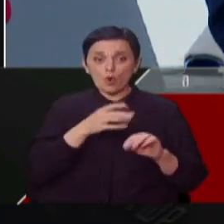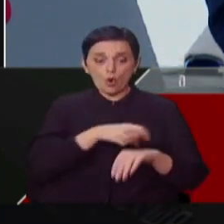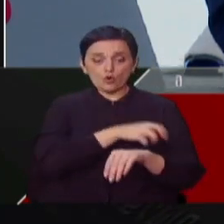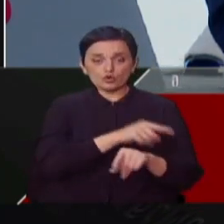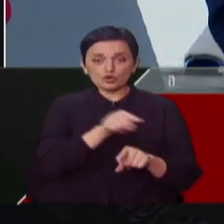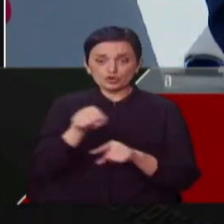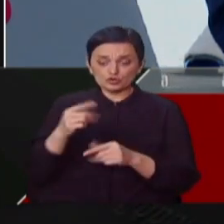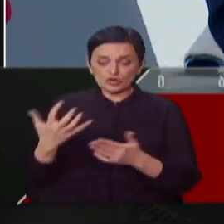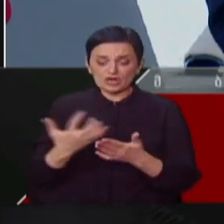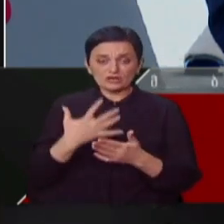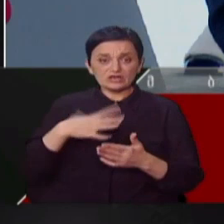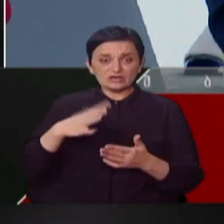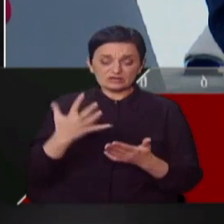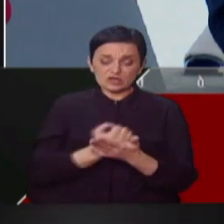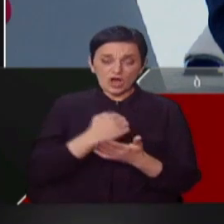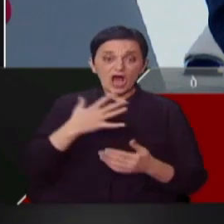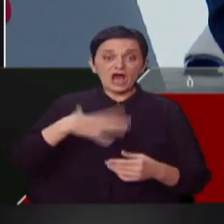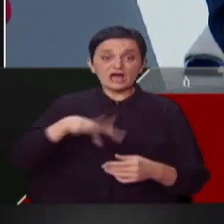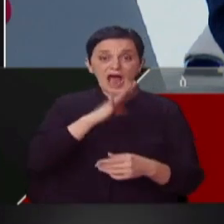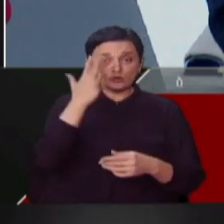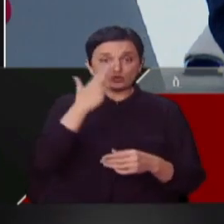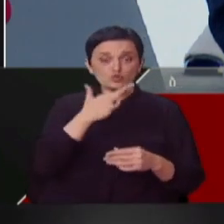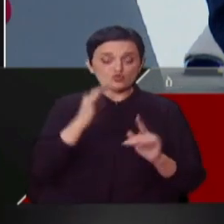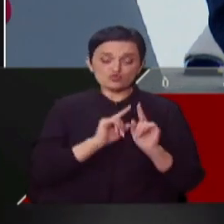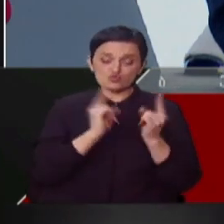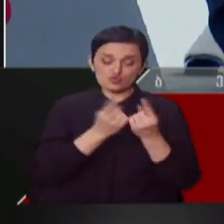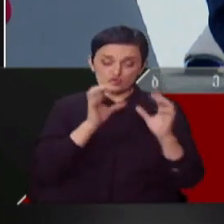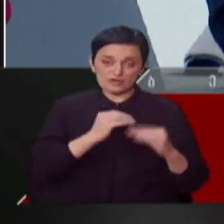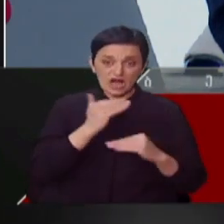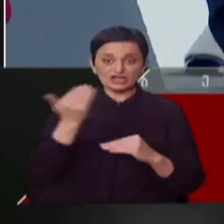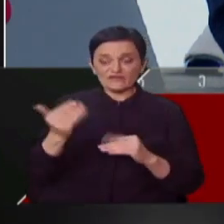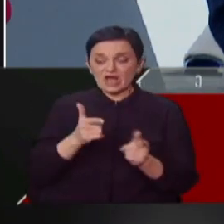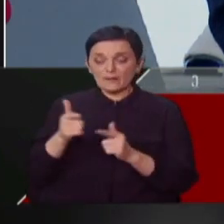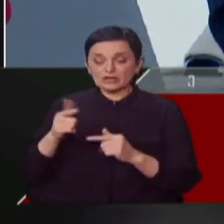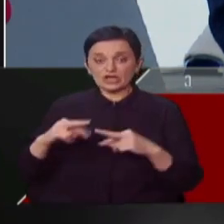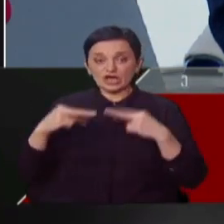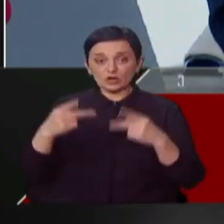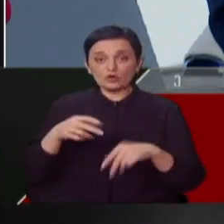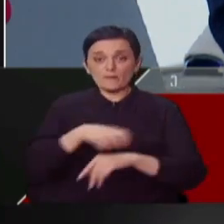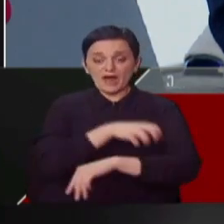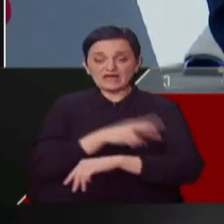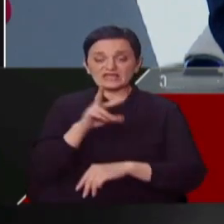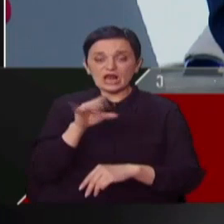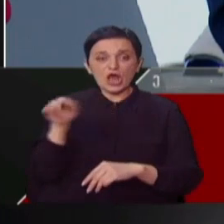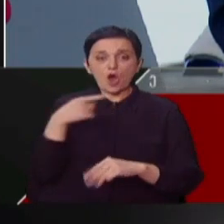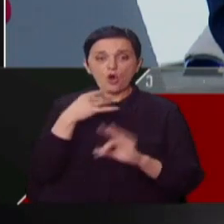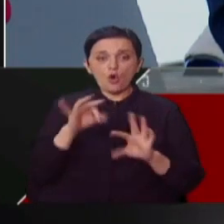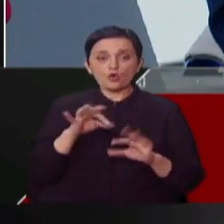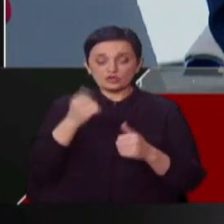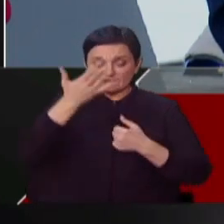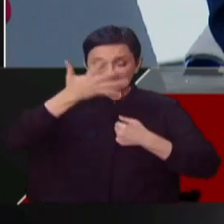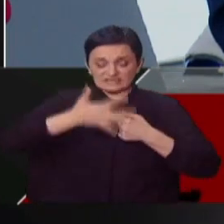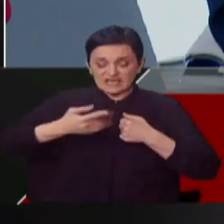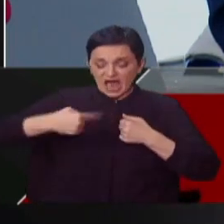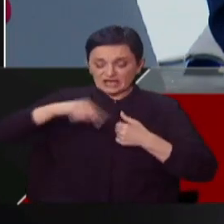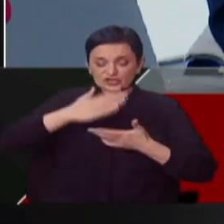ემზადება გამარჯვებისთვის. ქართული ოცნება საკონსტიტუციო უმრავლესობით თქვენ ემზადებით, რომ ხელისუფლება შეიცვლება. პარტია ლელოში აცხადებენ, რომ ისინი არიან ის ცენტრი,